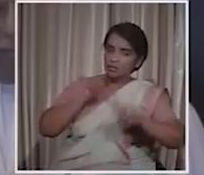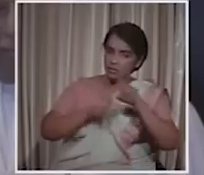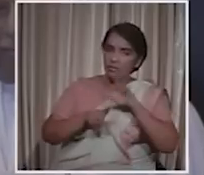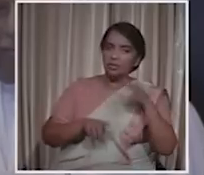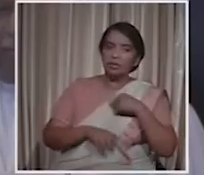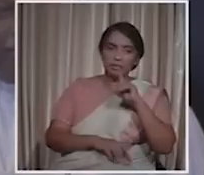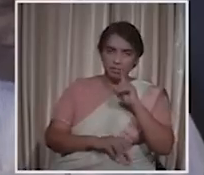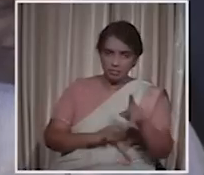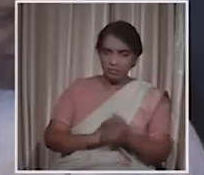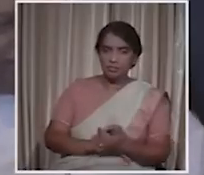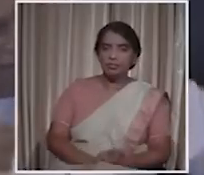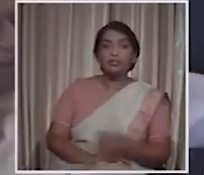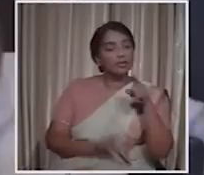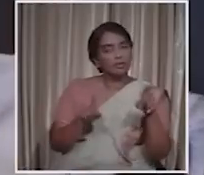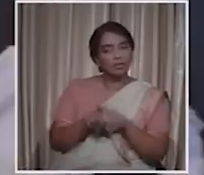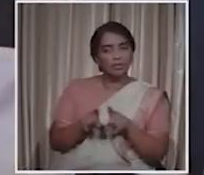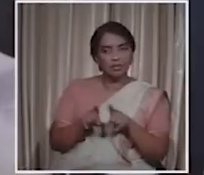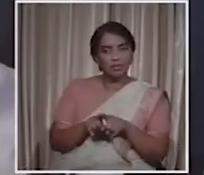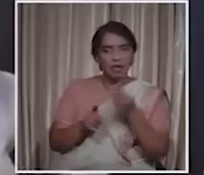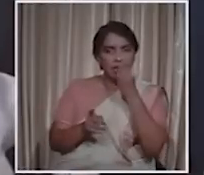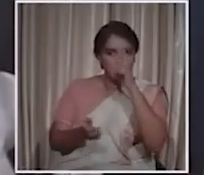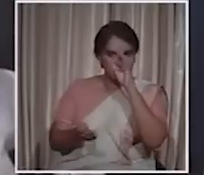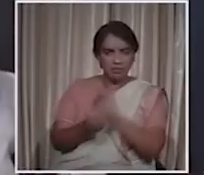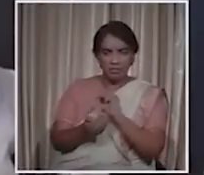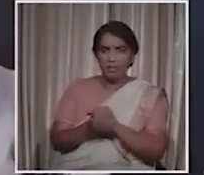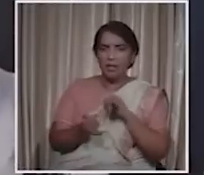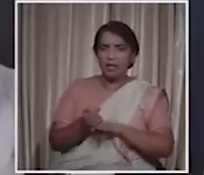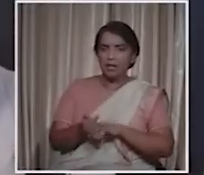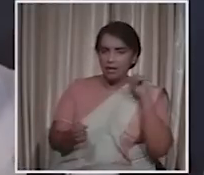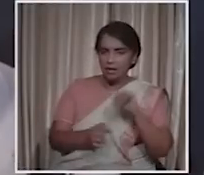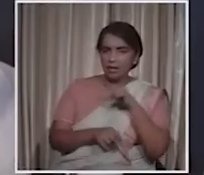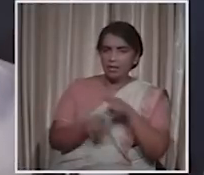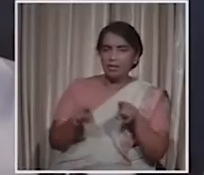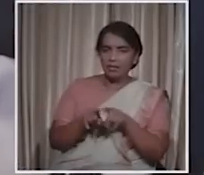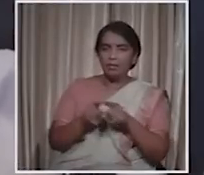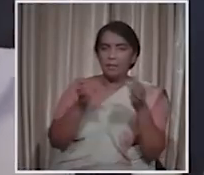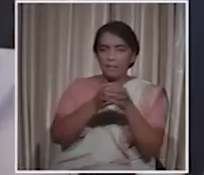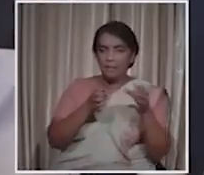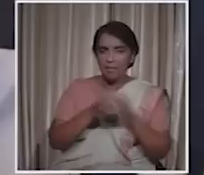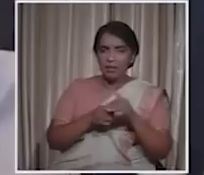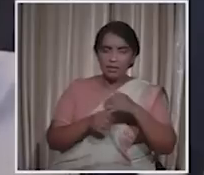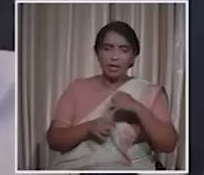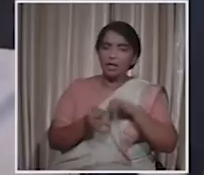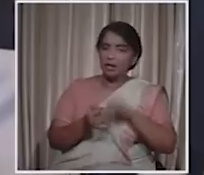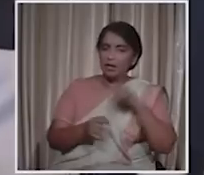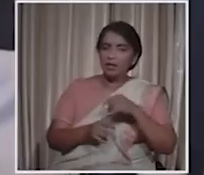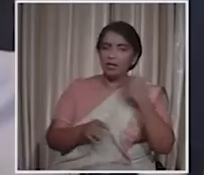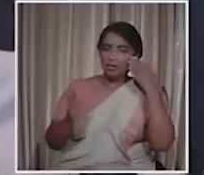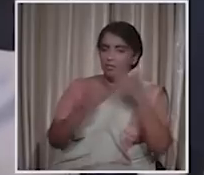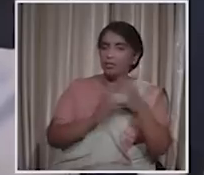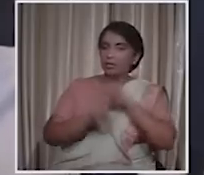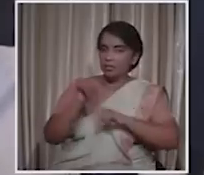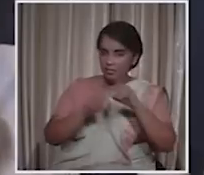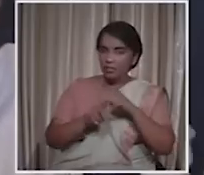මම ඉල්ලා සිටිනවා. ඒ වගේම ආහාර සුරක්ෂිතා කමිටියේ ලේකම්තුමාටත් මේ පක්ෂ දෙකේ නායකයින් සමග සාකච්ඡා කරන